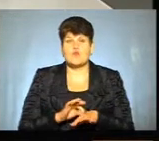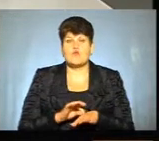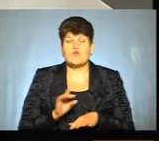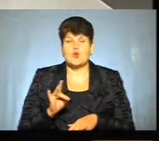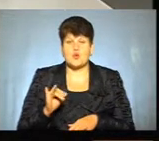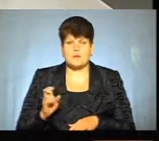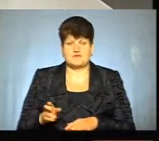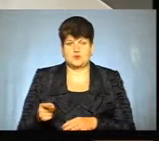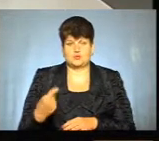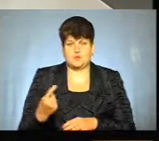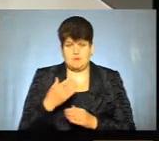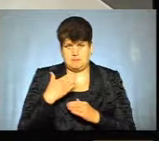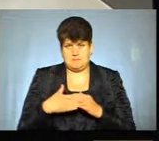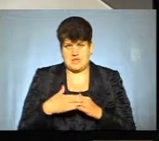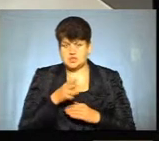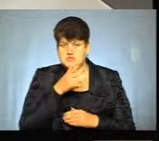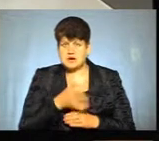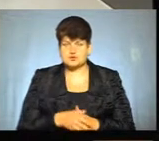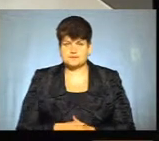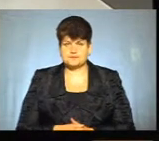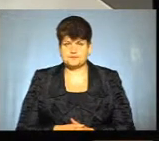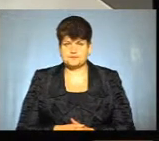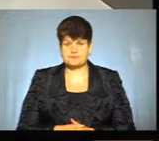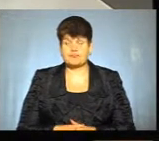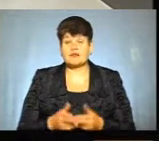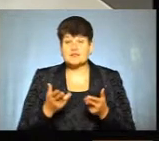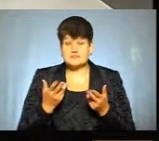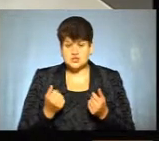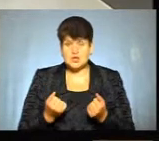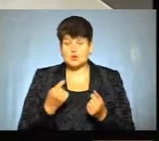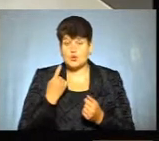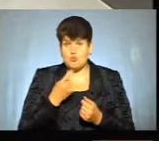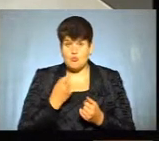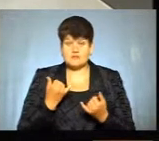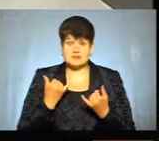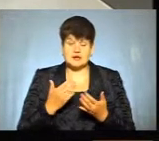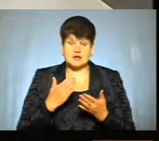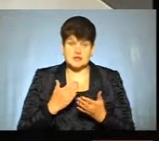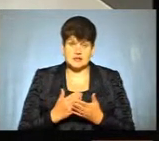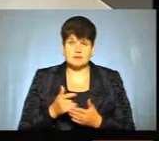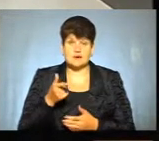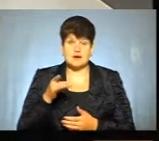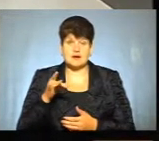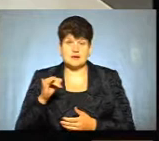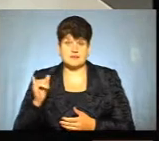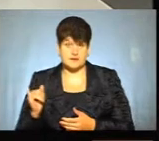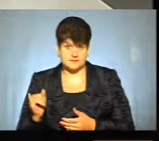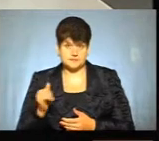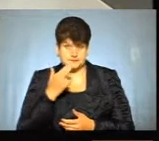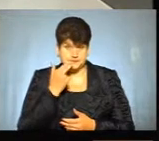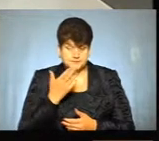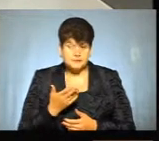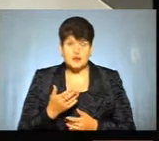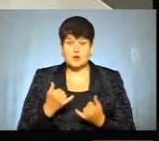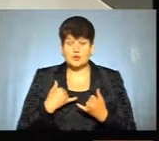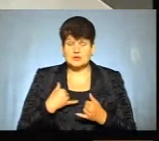на Тернопільщині найближчим часом? Звичайно, мова зараз йде за гострі респіраторні вірусні інфекції, в зв'язку з тим, що в